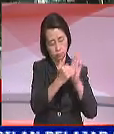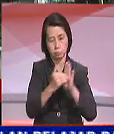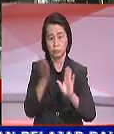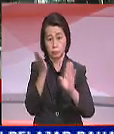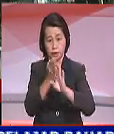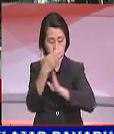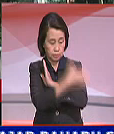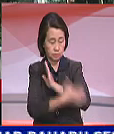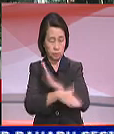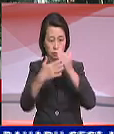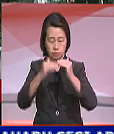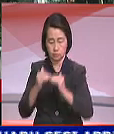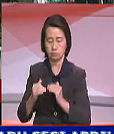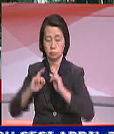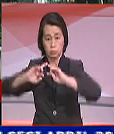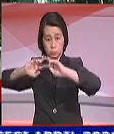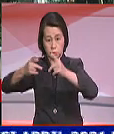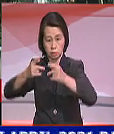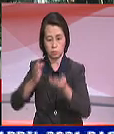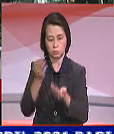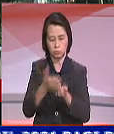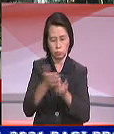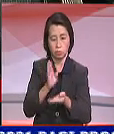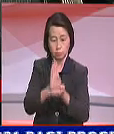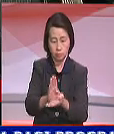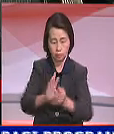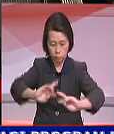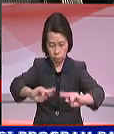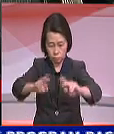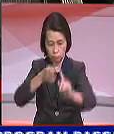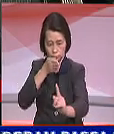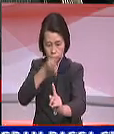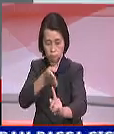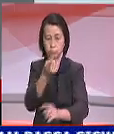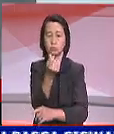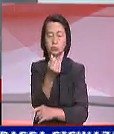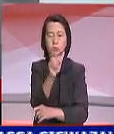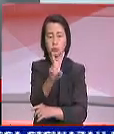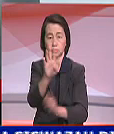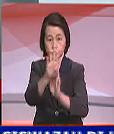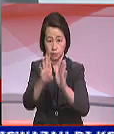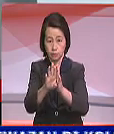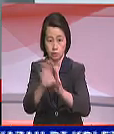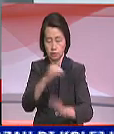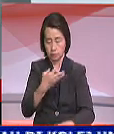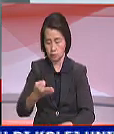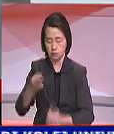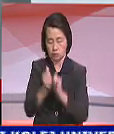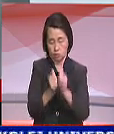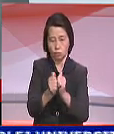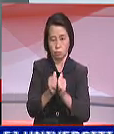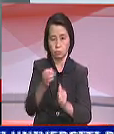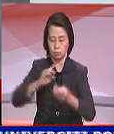Negara Malaysia telah meningkatkan mudahan bantuan dan pemulihan bersasar berjumlah 2 bilion dan fasiliti otomasi